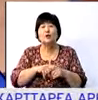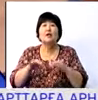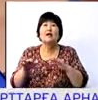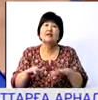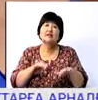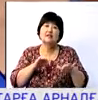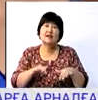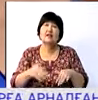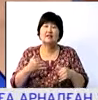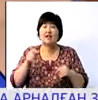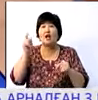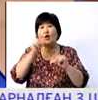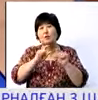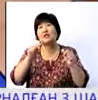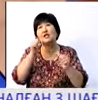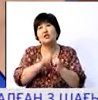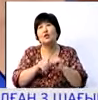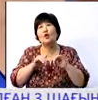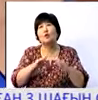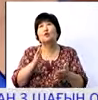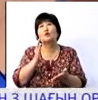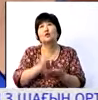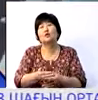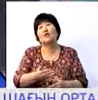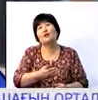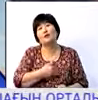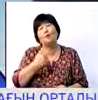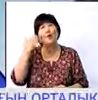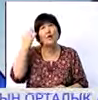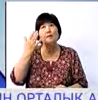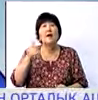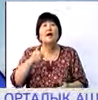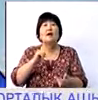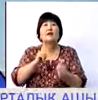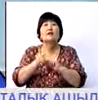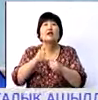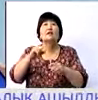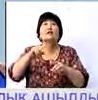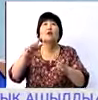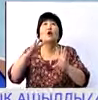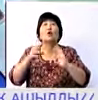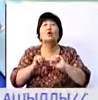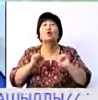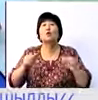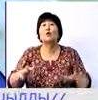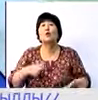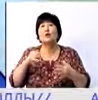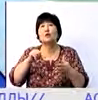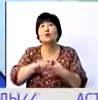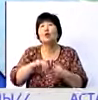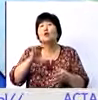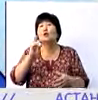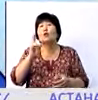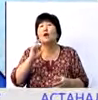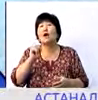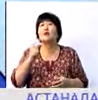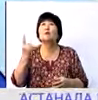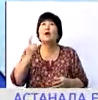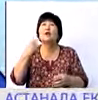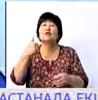іс-шаралар мектептерде жиі өткізіліп тұрса екен деп ойлаймыз. Жарыс қорытындысы бойынша спорттық дайындығын көрсеткен сұңқарлықтар бас жүлдеге